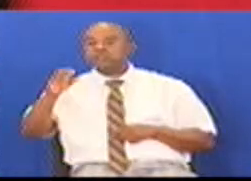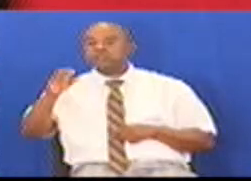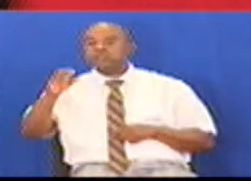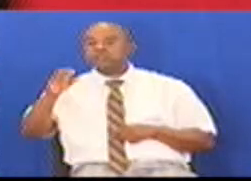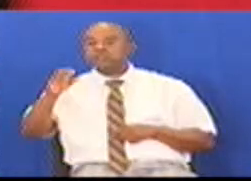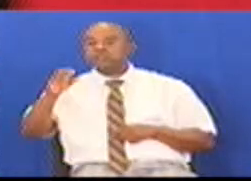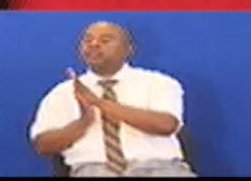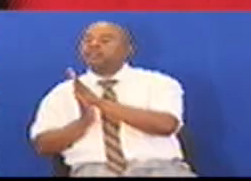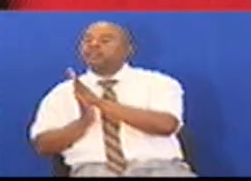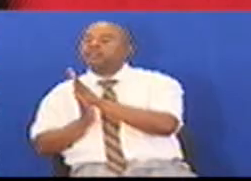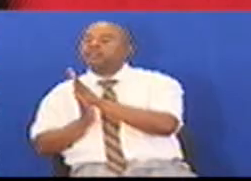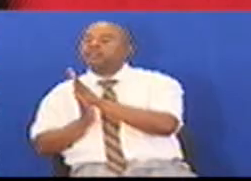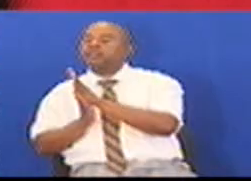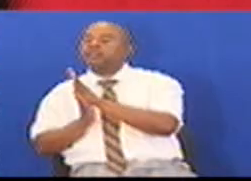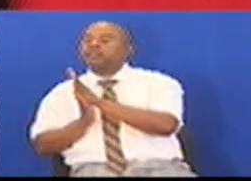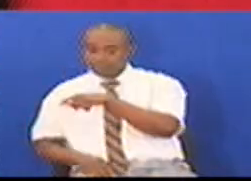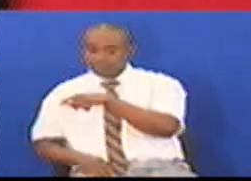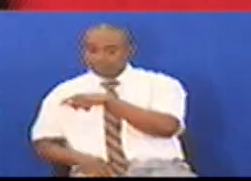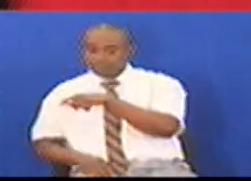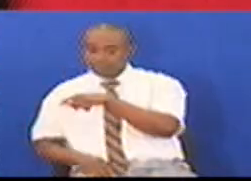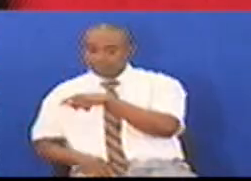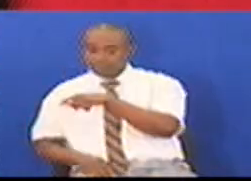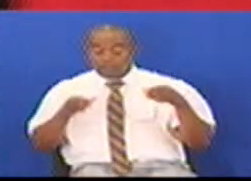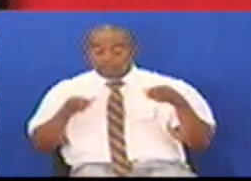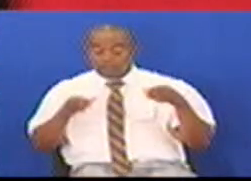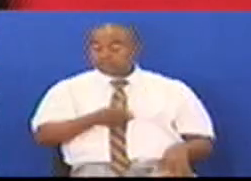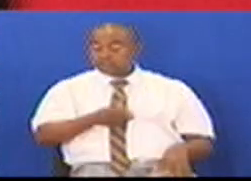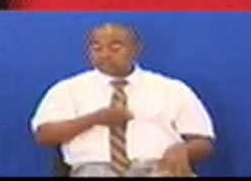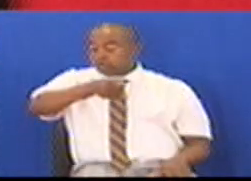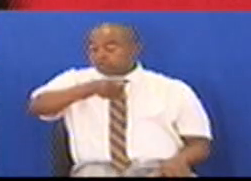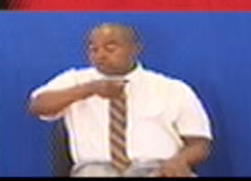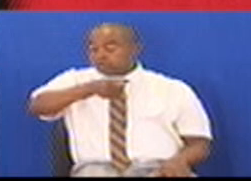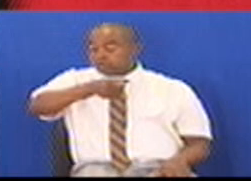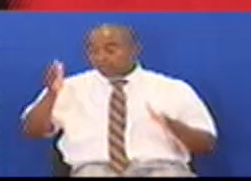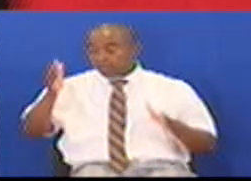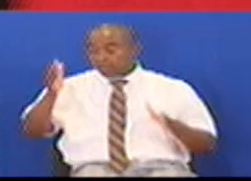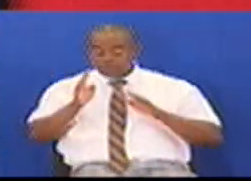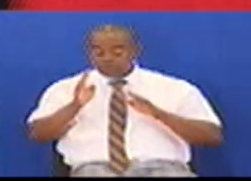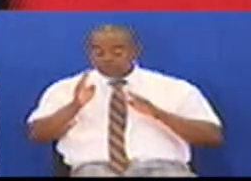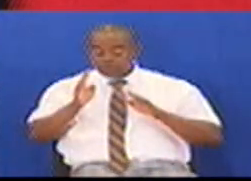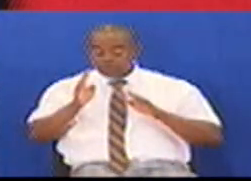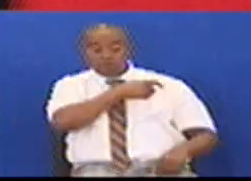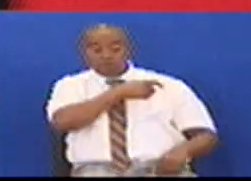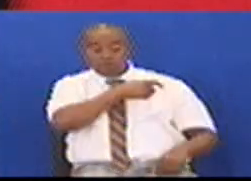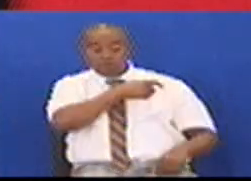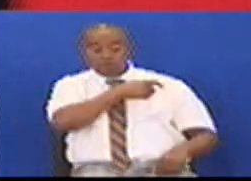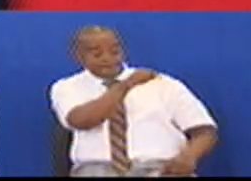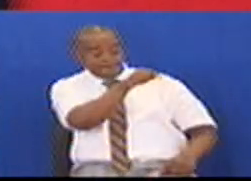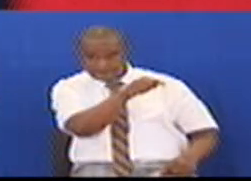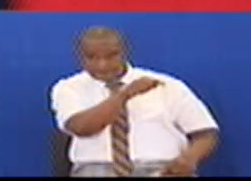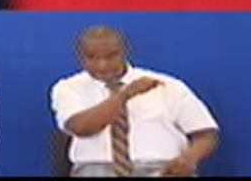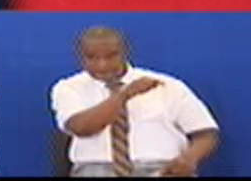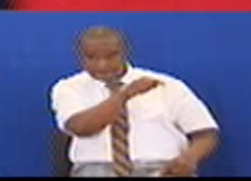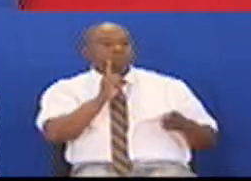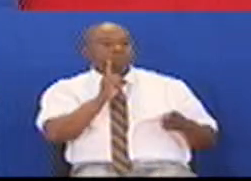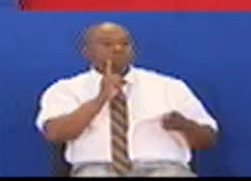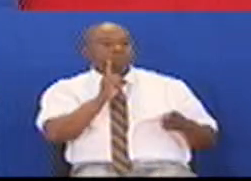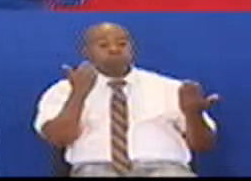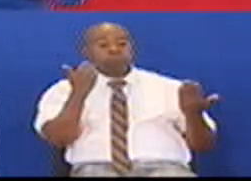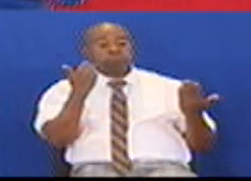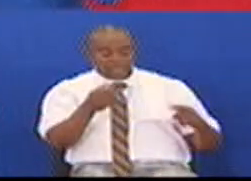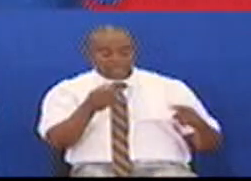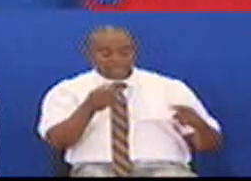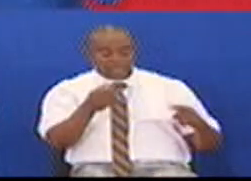Spika, kamati inawapongeza Mheshimiwa Makamu wa Rais Mama Samia Suluhu